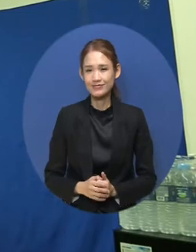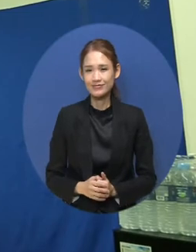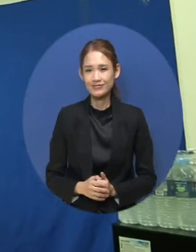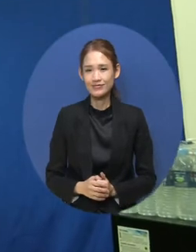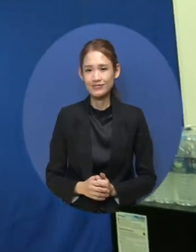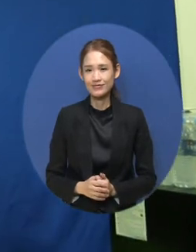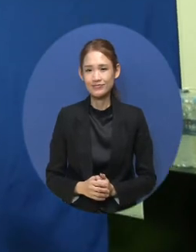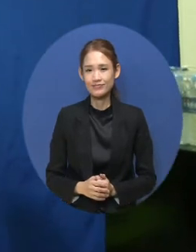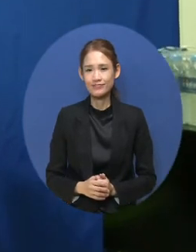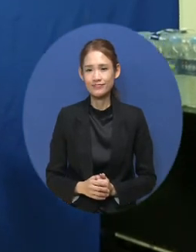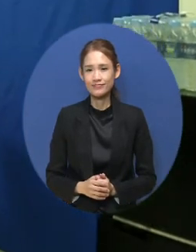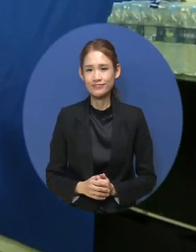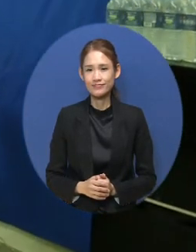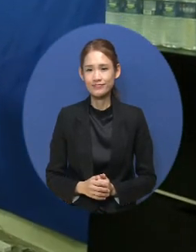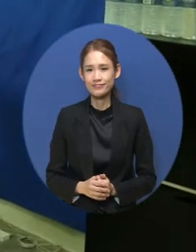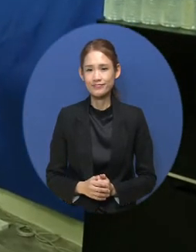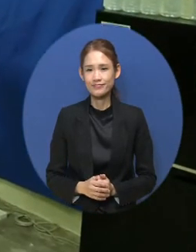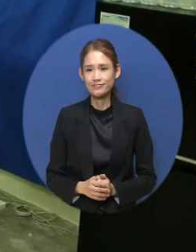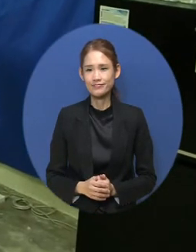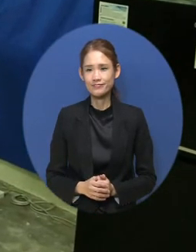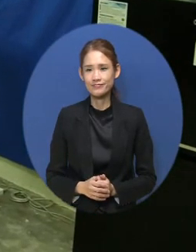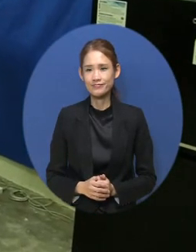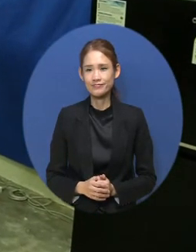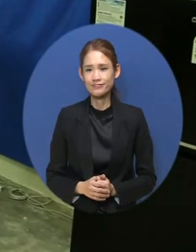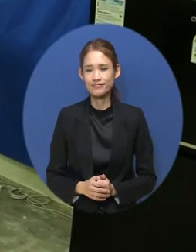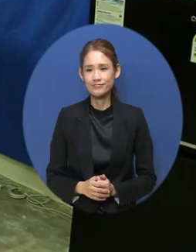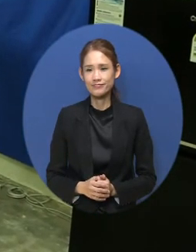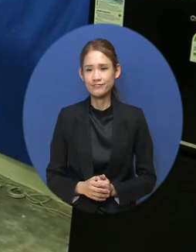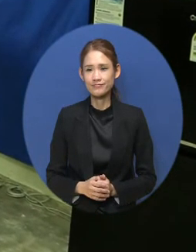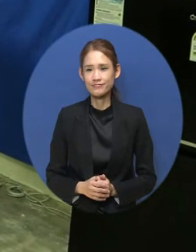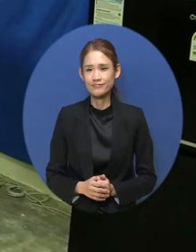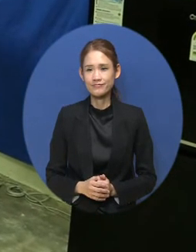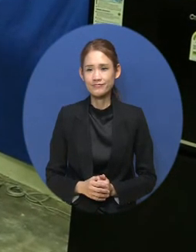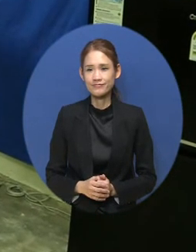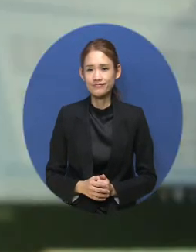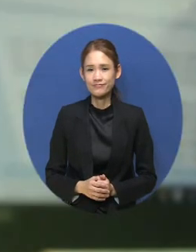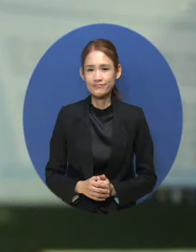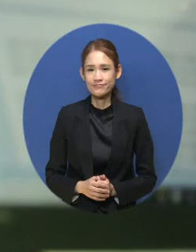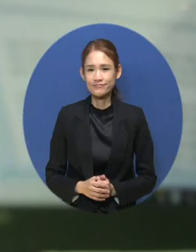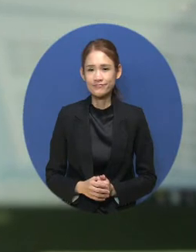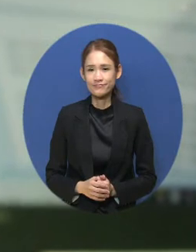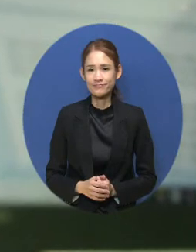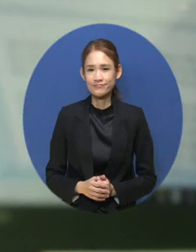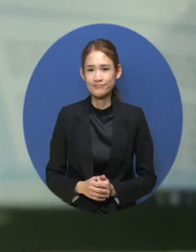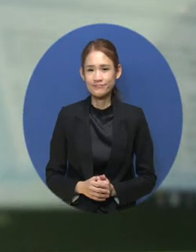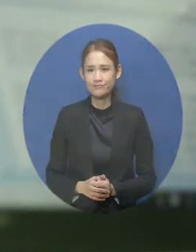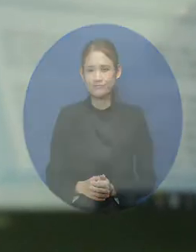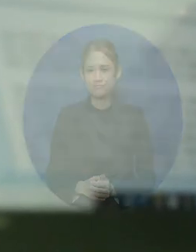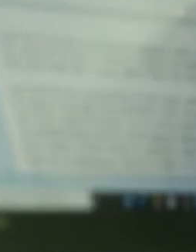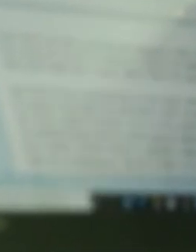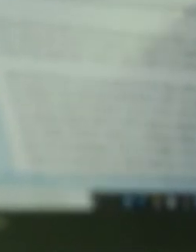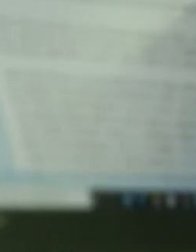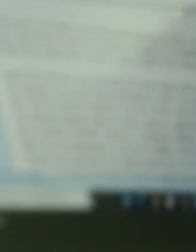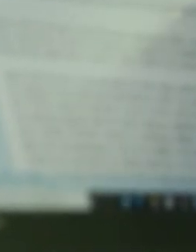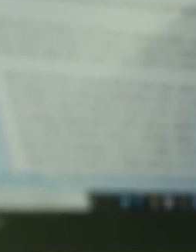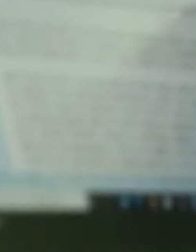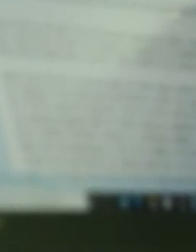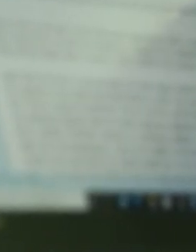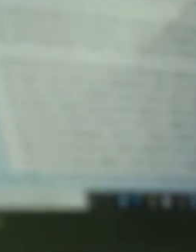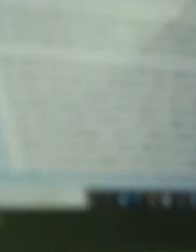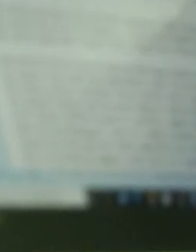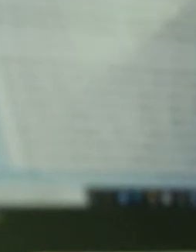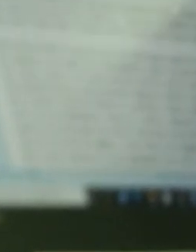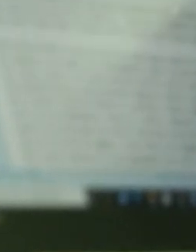저의 첫 번째 돈벌이였네요. 그럼 지금부터 홀로 논산으로 향해